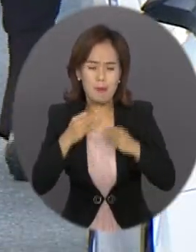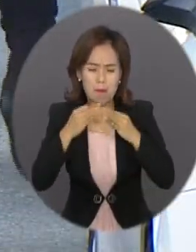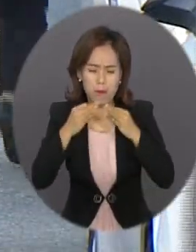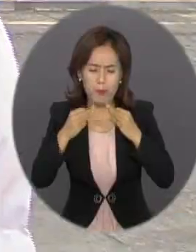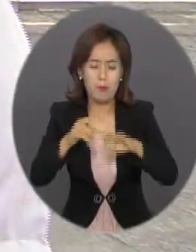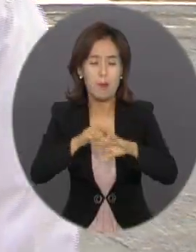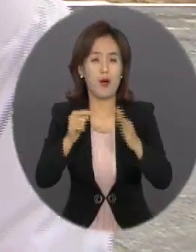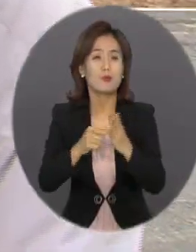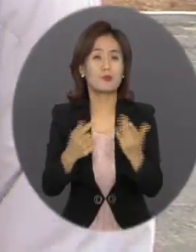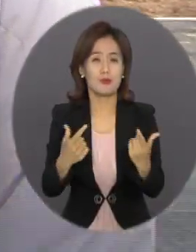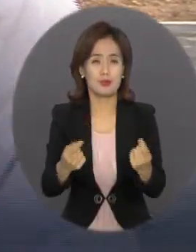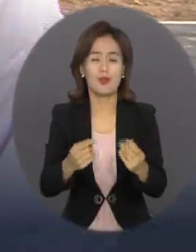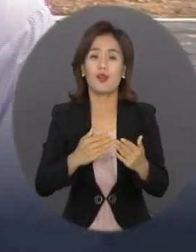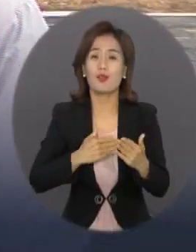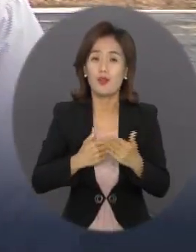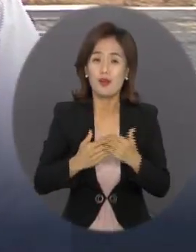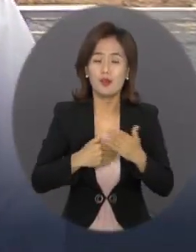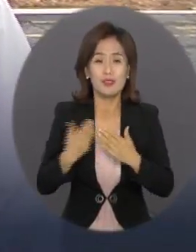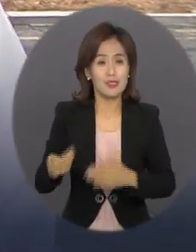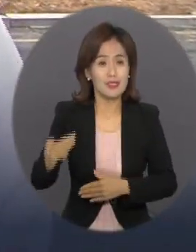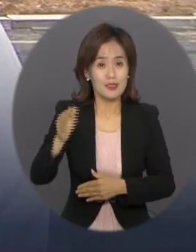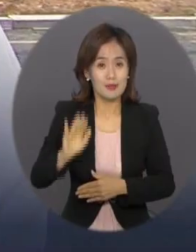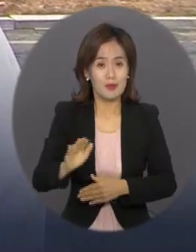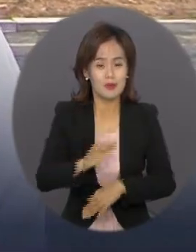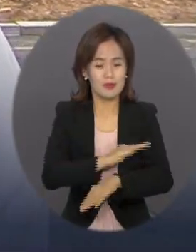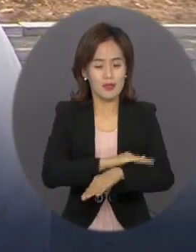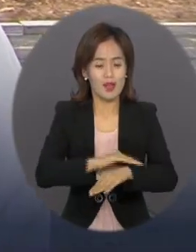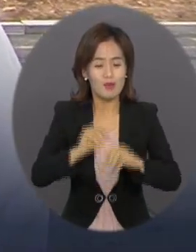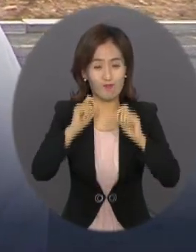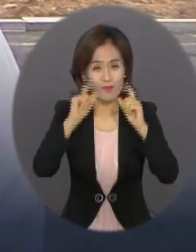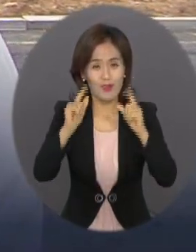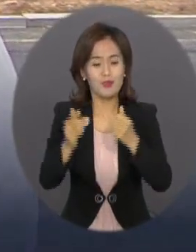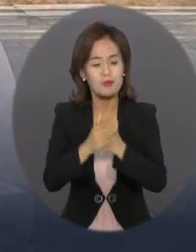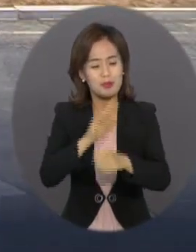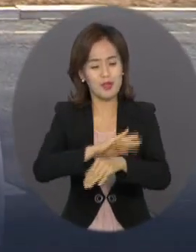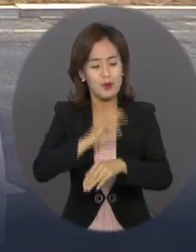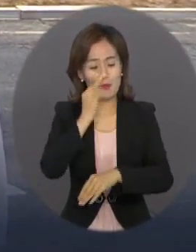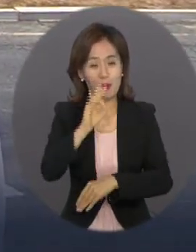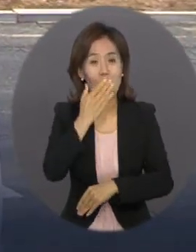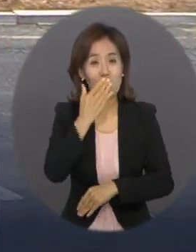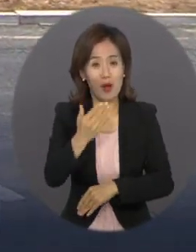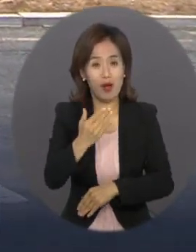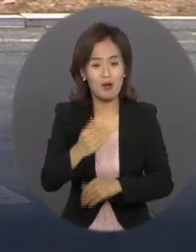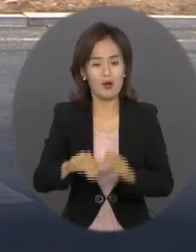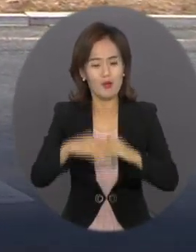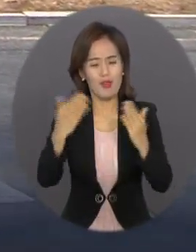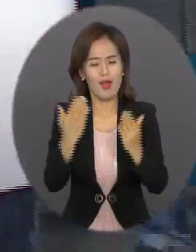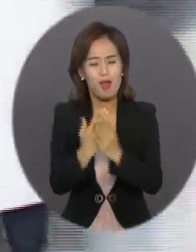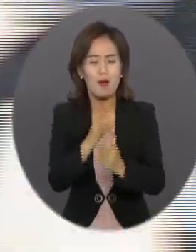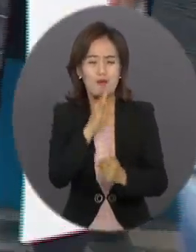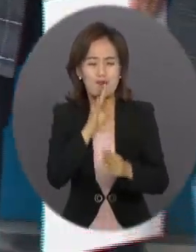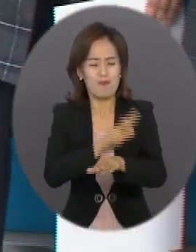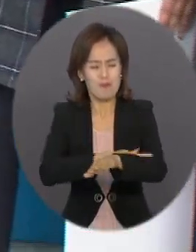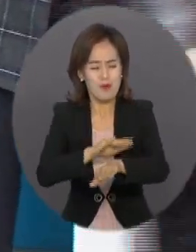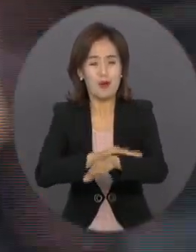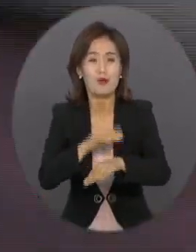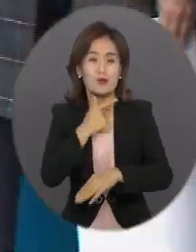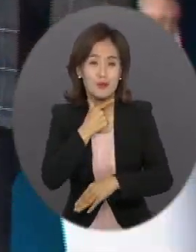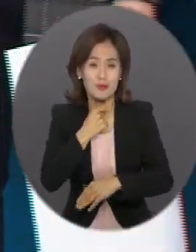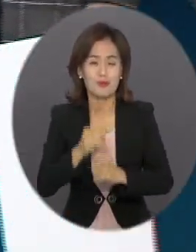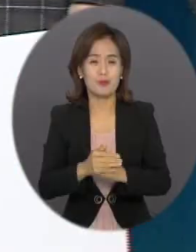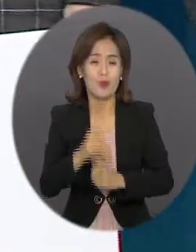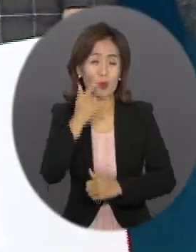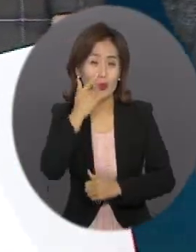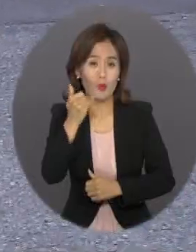똑같습니다. 떨리고 부러지긴 하지만 오늘 아침 잘 자고 일어나서 잘 볼 수 있을 것 같습니다. 모르는 것도 다 맞추고 싶습니다.